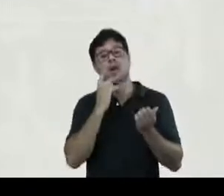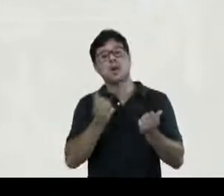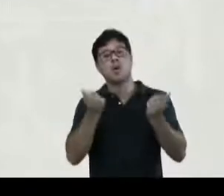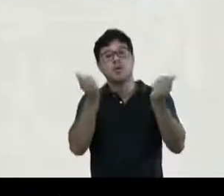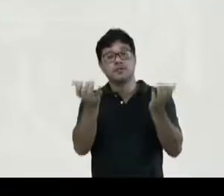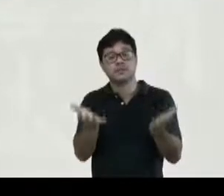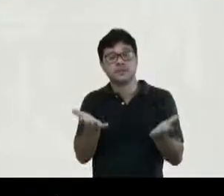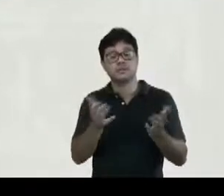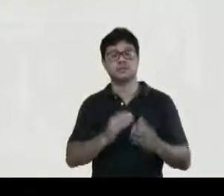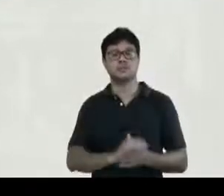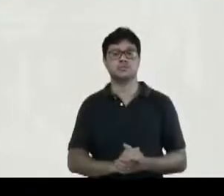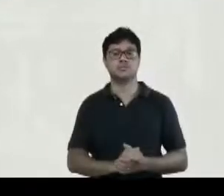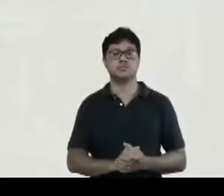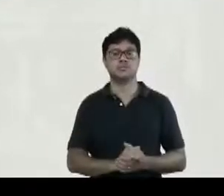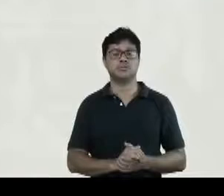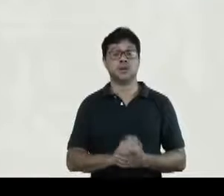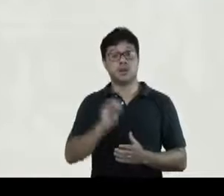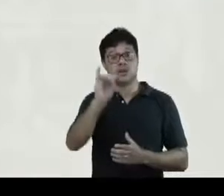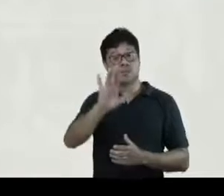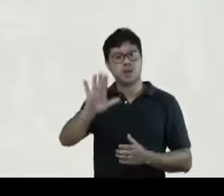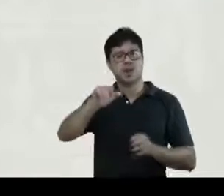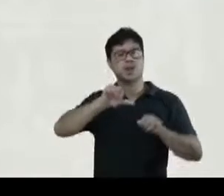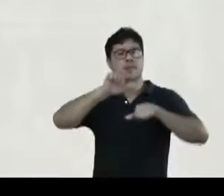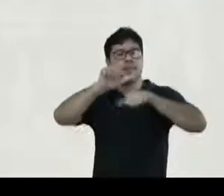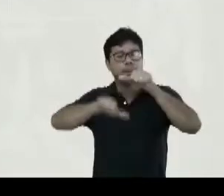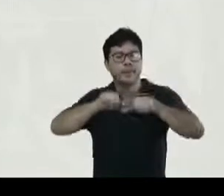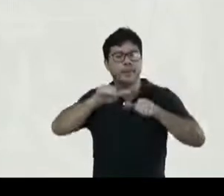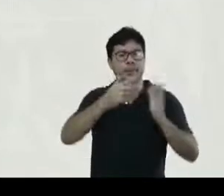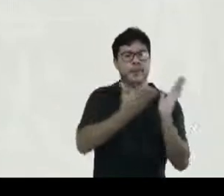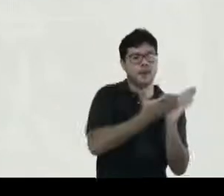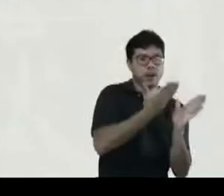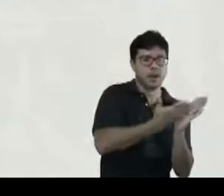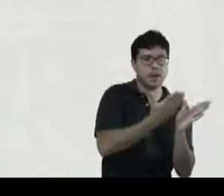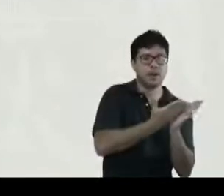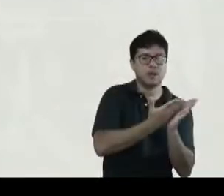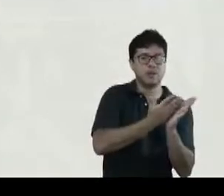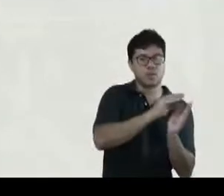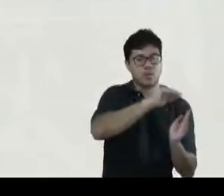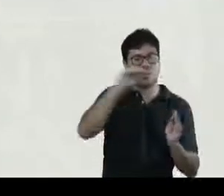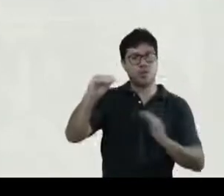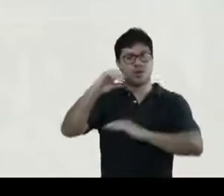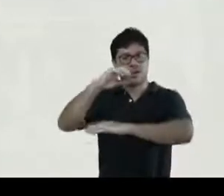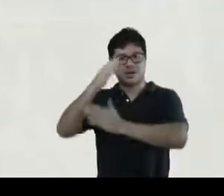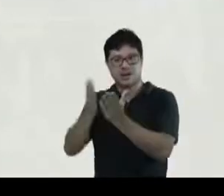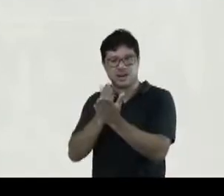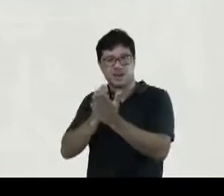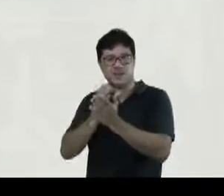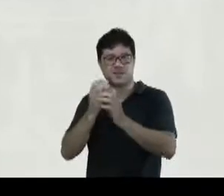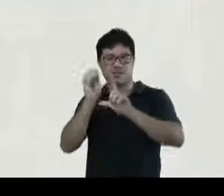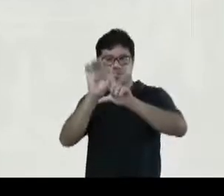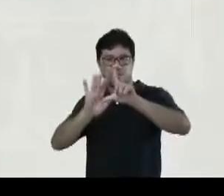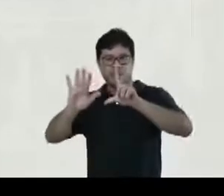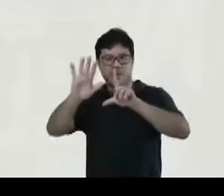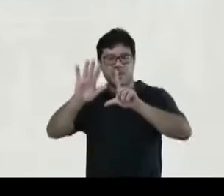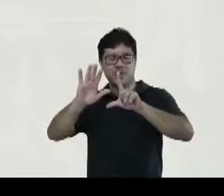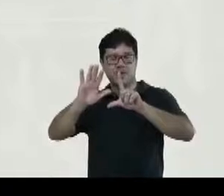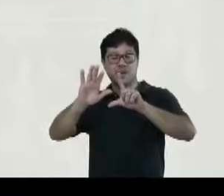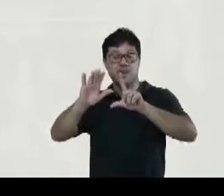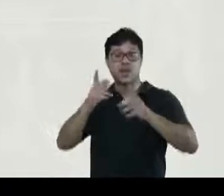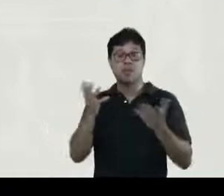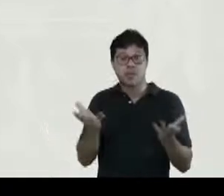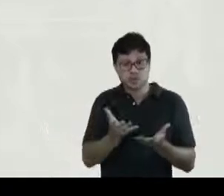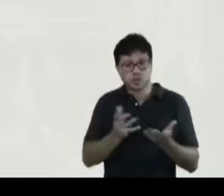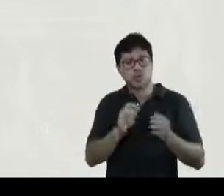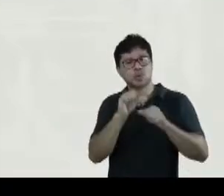stummes Image gab, erlauben heute OCR und HDR die Generierung von immer